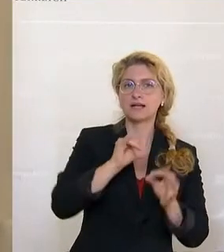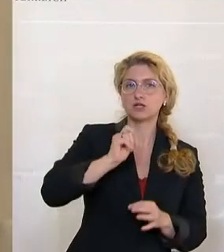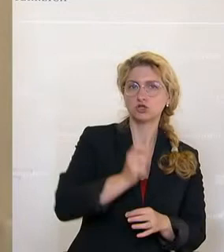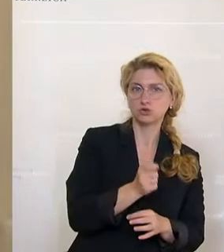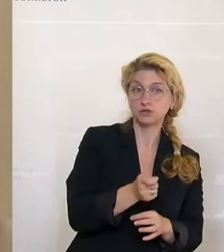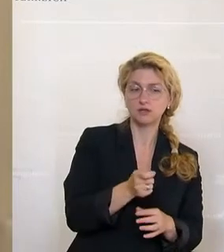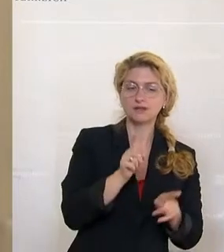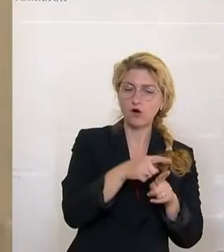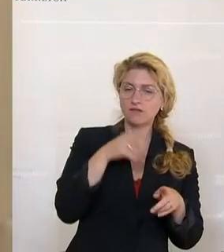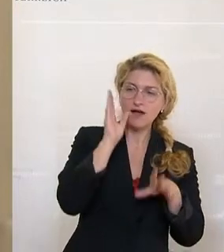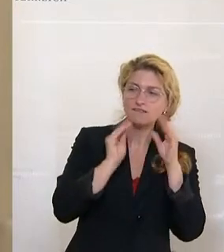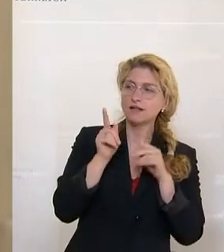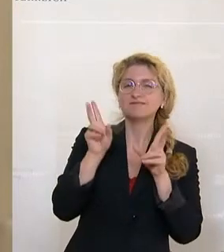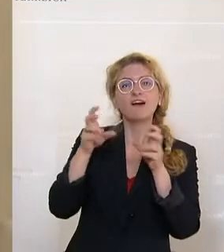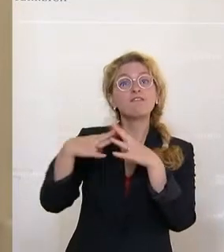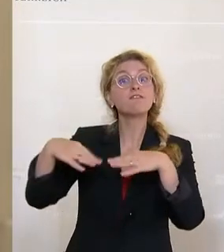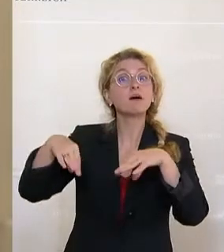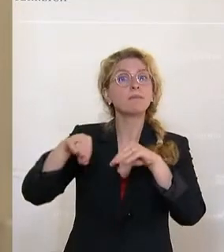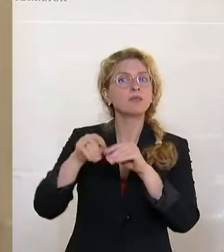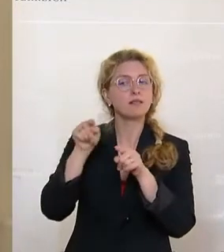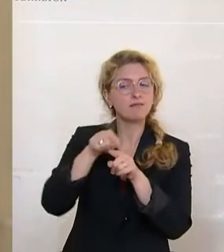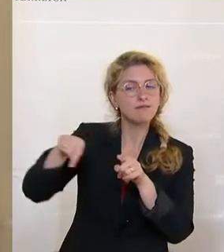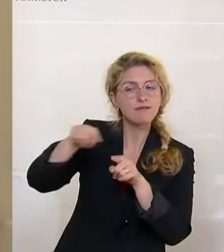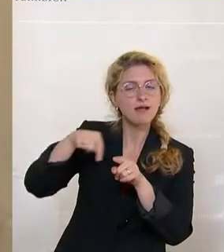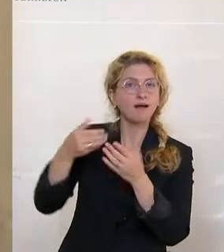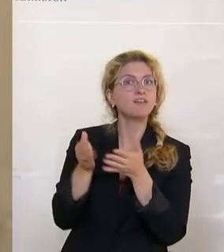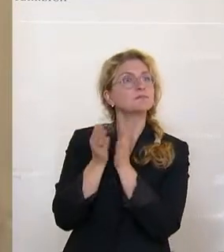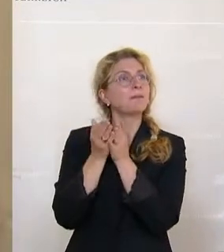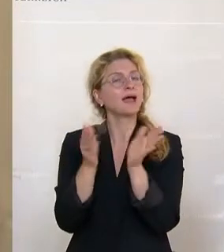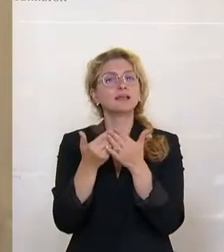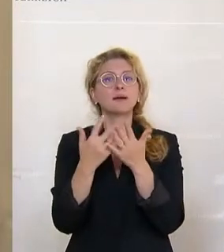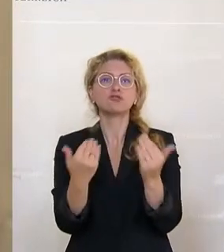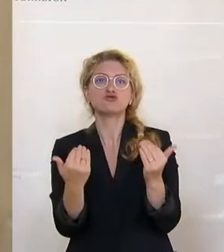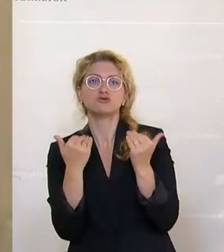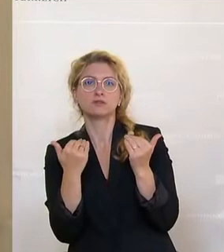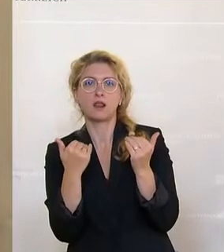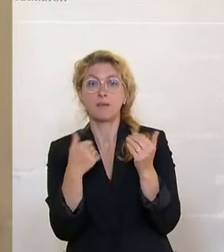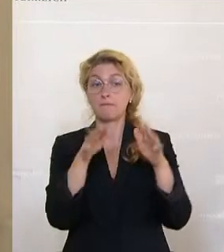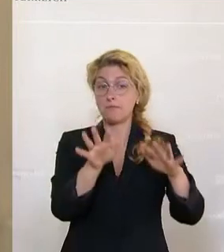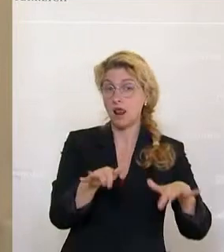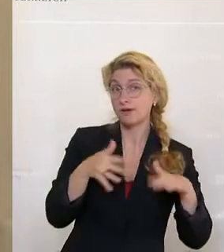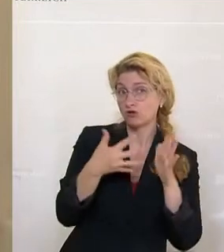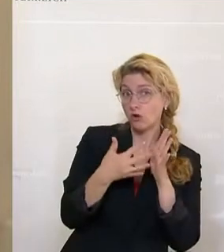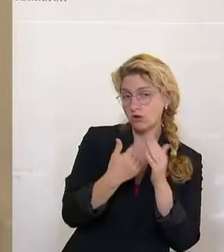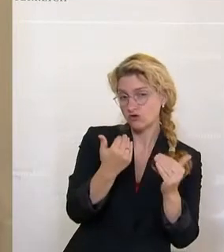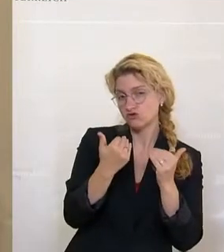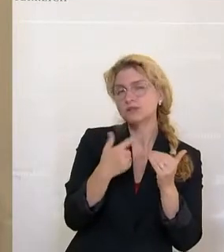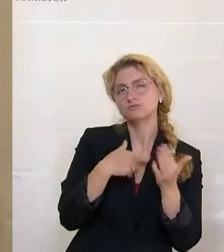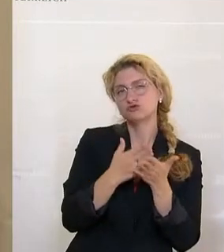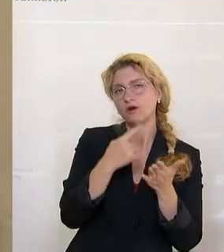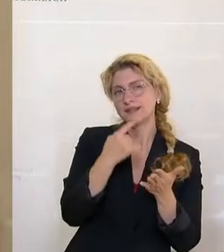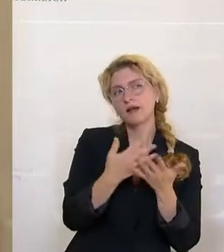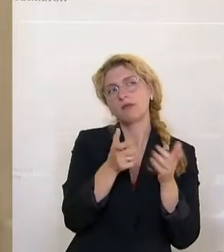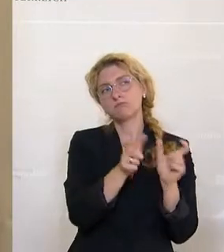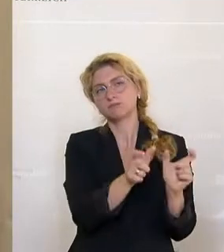bereit ist zu tun, um sich zu schützen. Wie sehr sie sich vor parlamentarischer Kontrolle schützen will, habe ich schon ausgeführt. Sie versucht, sie zu verhindern. Aber